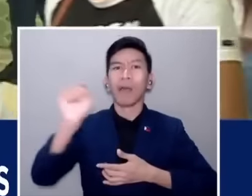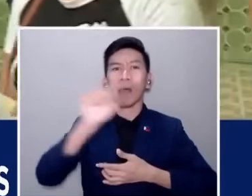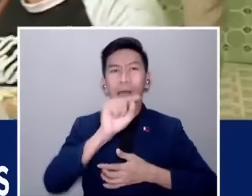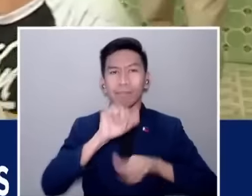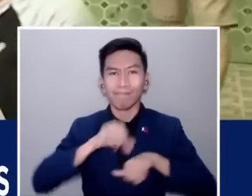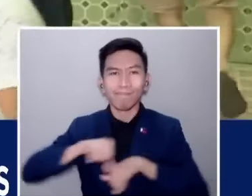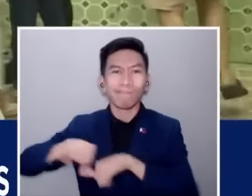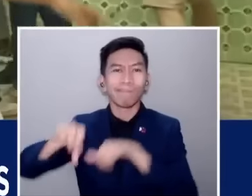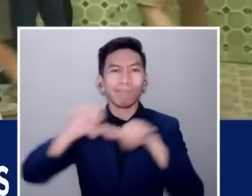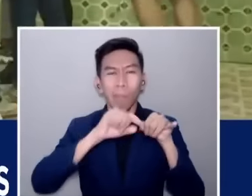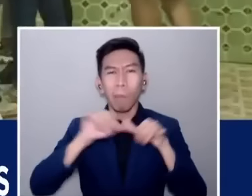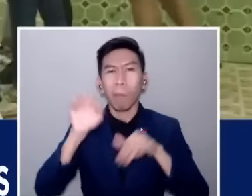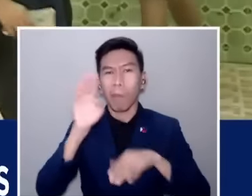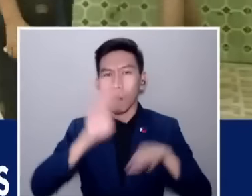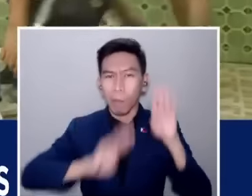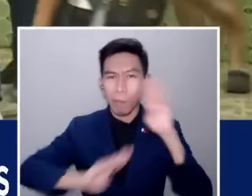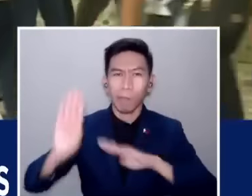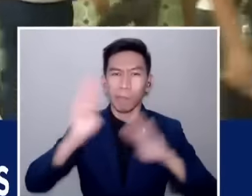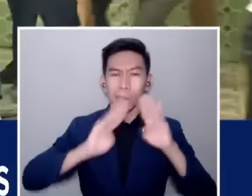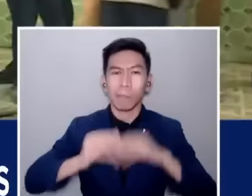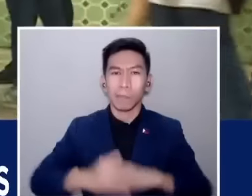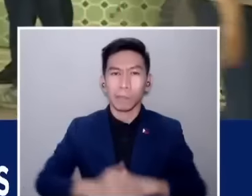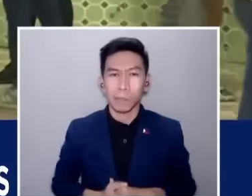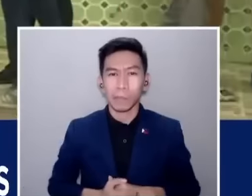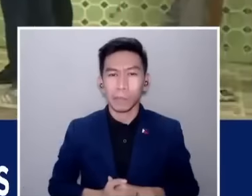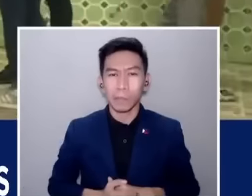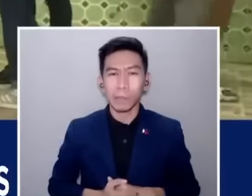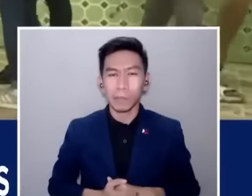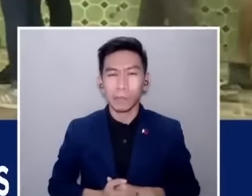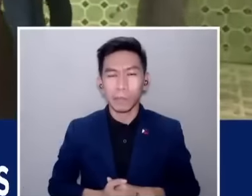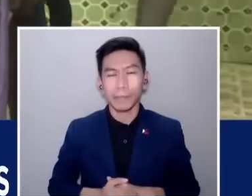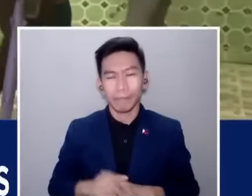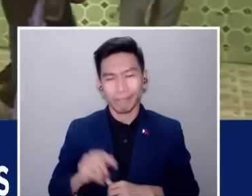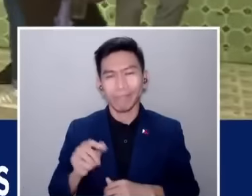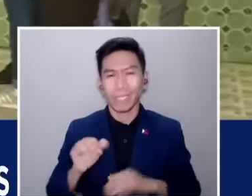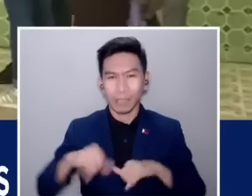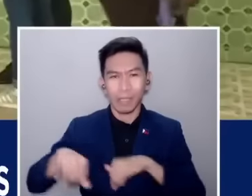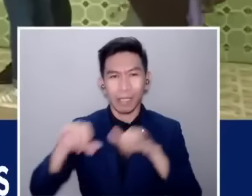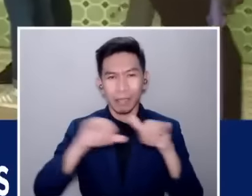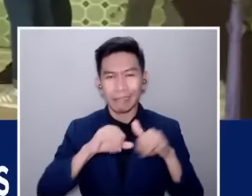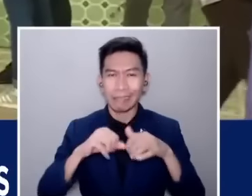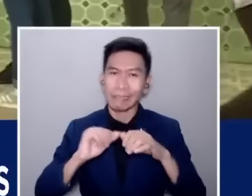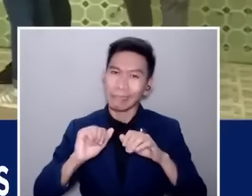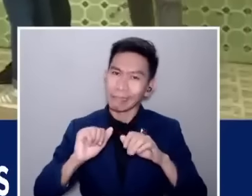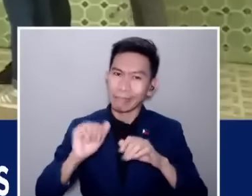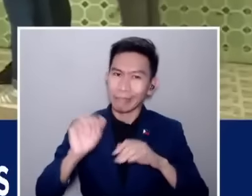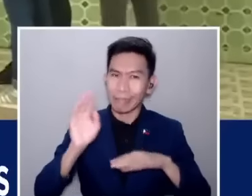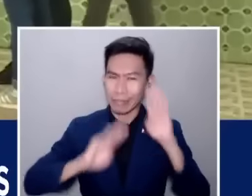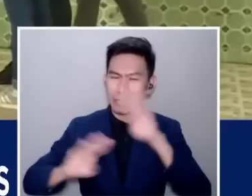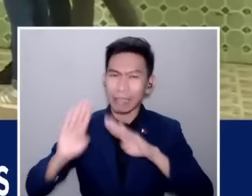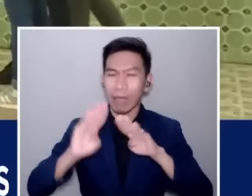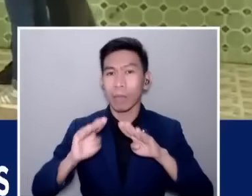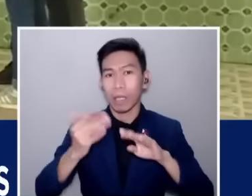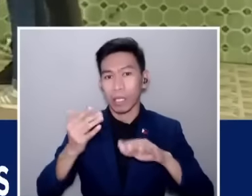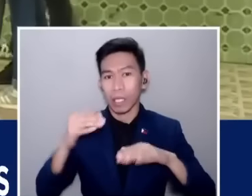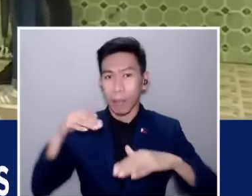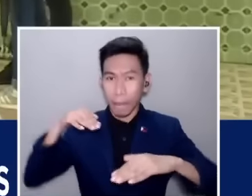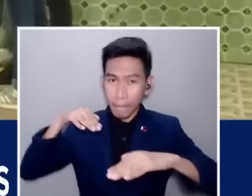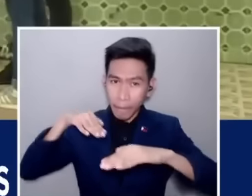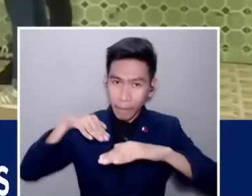nagkakaroon din ng problema. Yun din pari-parehas lang din ang problema na hindi binabasa